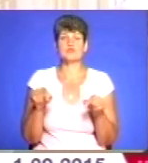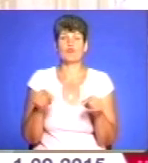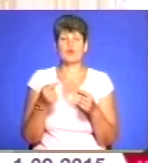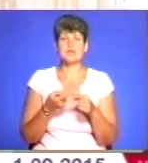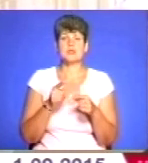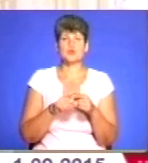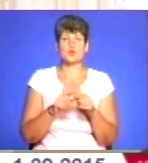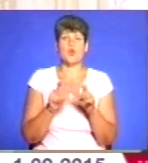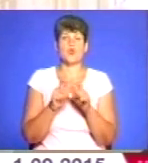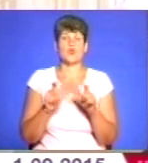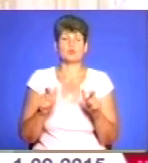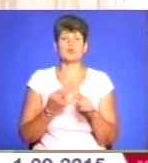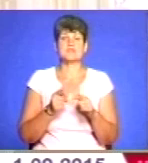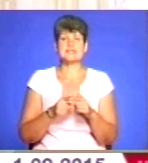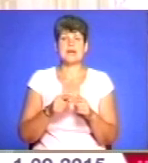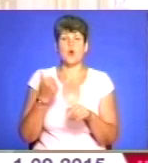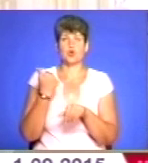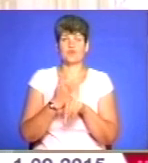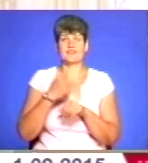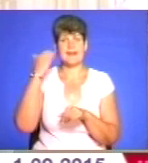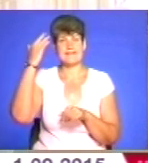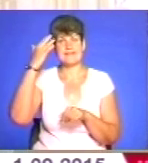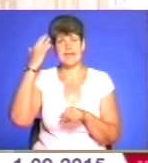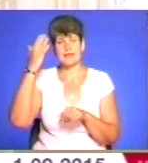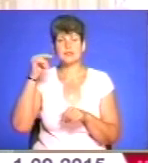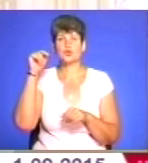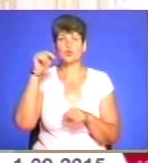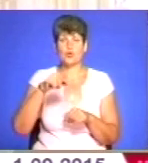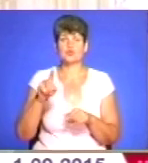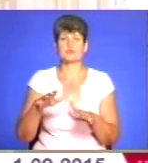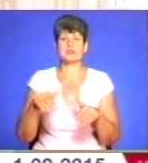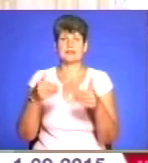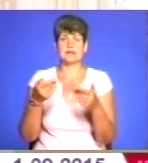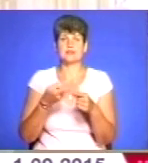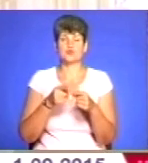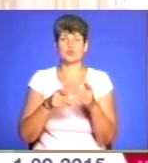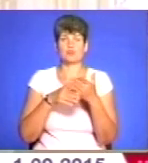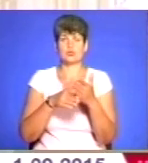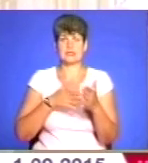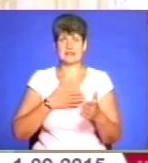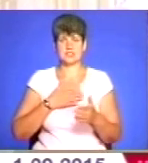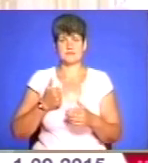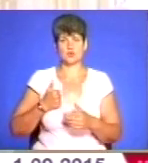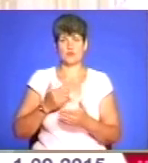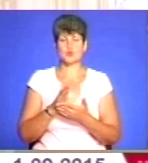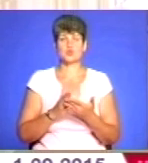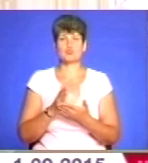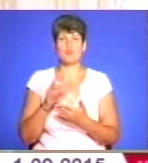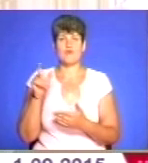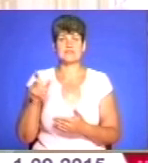такого комплексу – це головна ідея того, щоб надати цю допомогу для наших військовослужбовців.